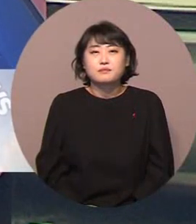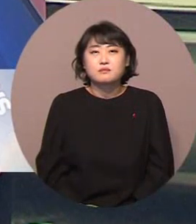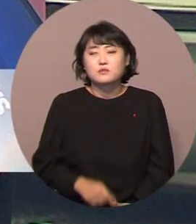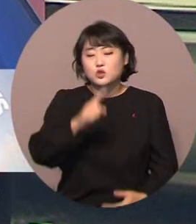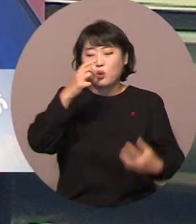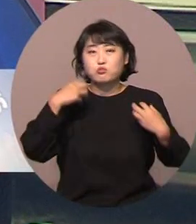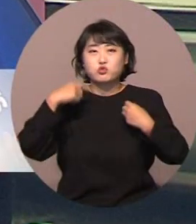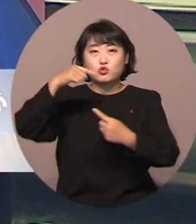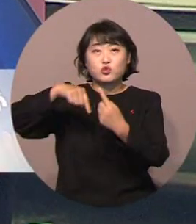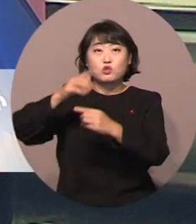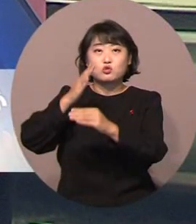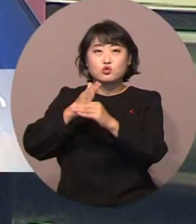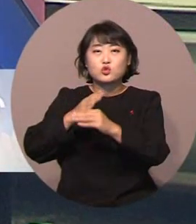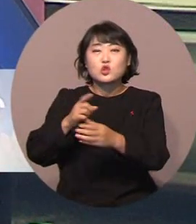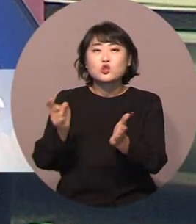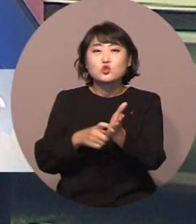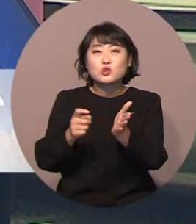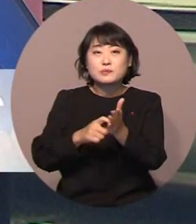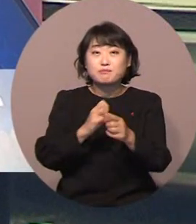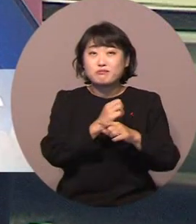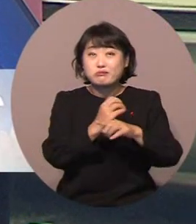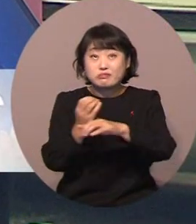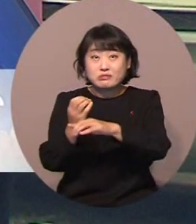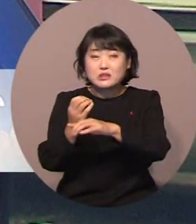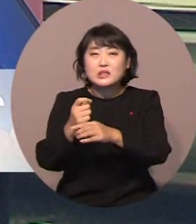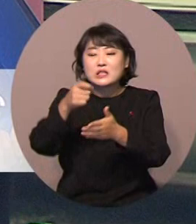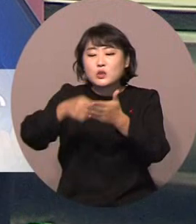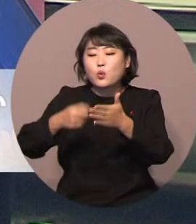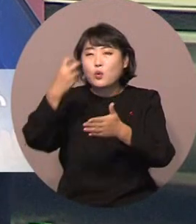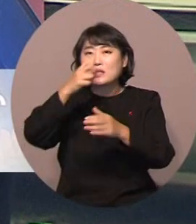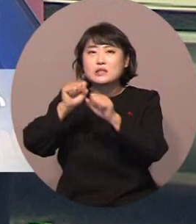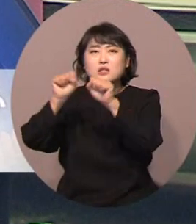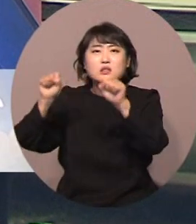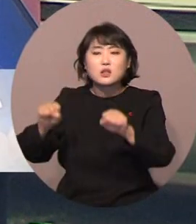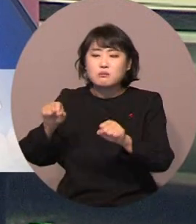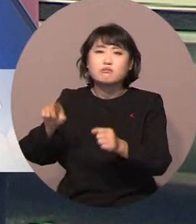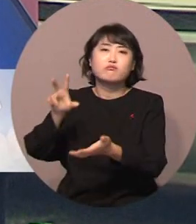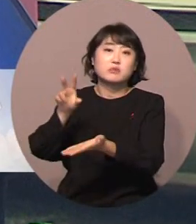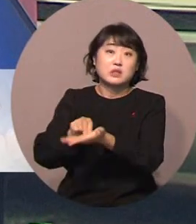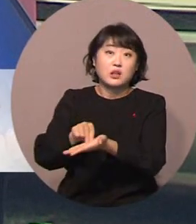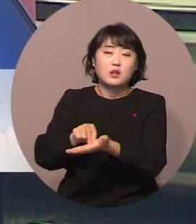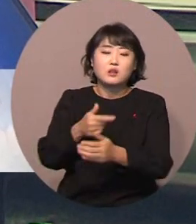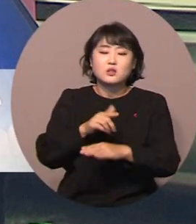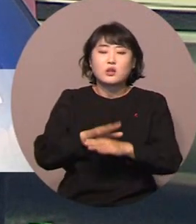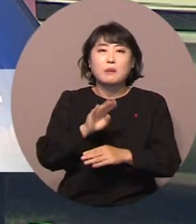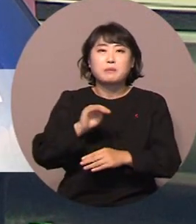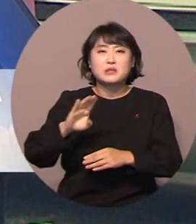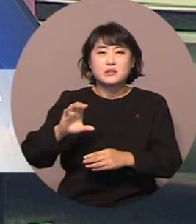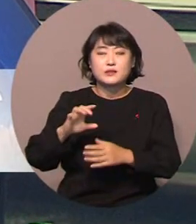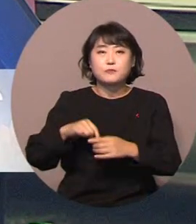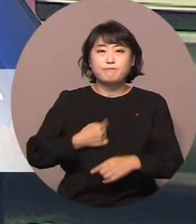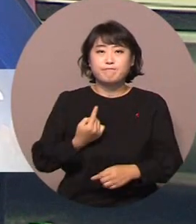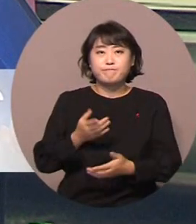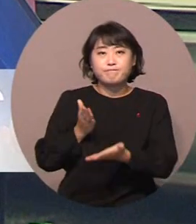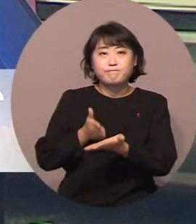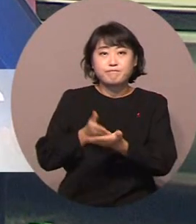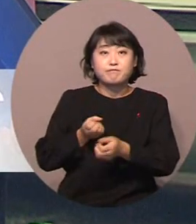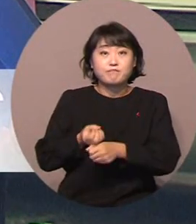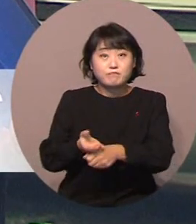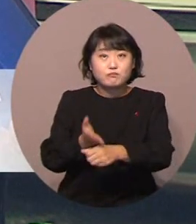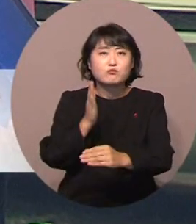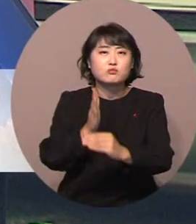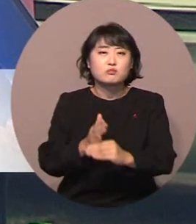정부가 운영하는 구급차 기록 관리 시스템의 허술한 개인정보 관리 문제점 대전 mbc 단독으로 취재해 연속